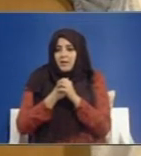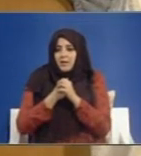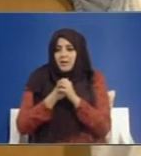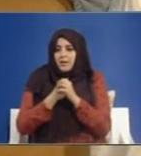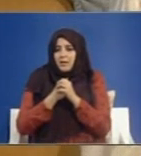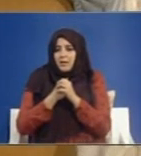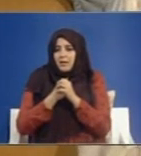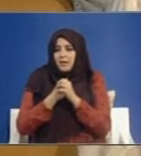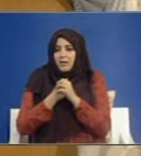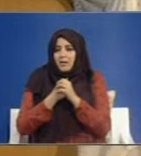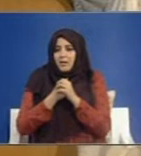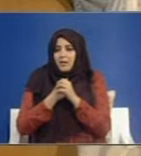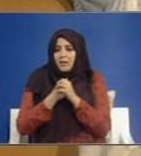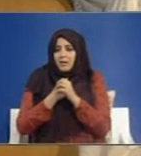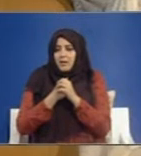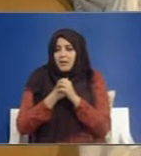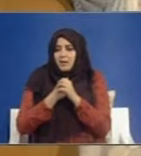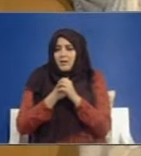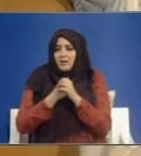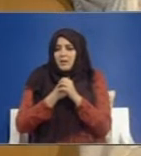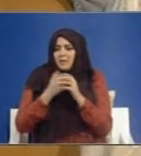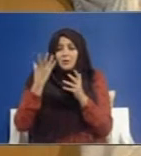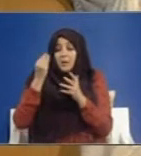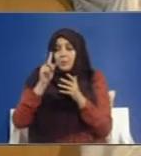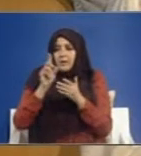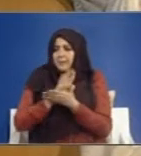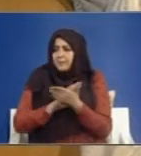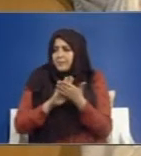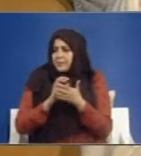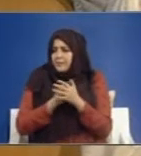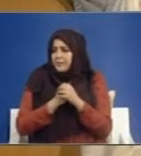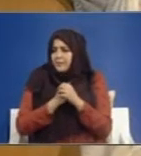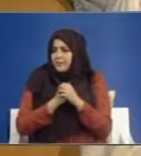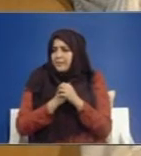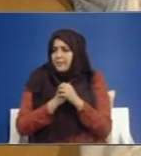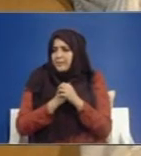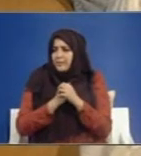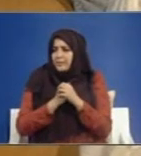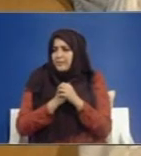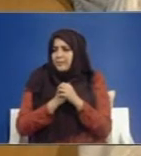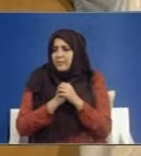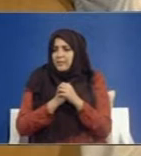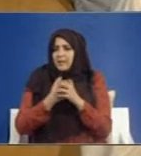الساعه ما عندهاش يعني حاجه عاديه فهمتيني، وبعد تقول لي بوينتي لي في الوقع